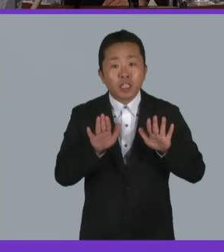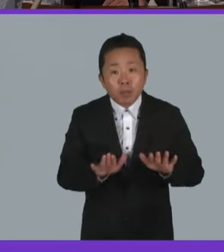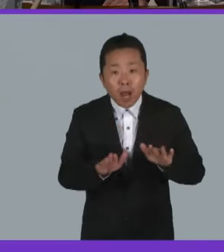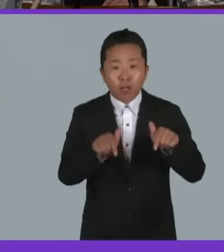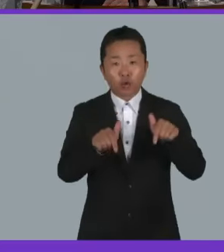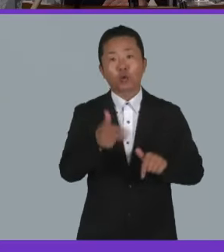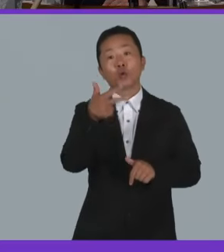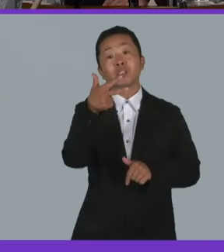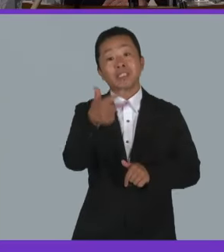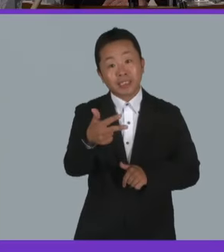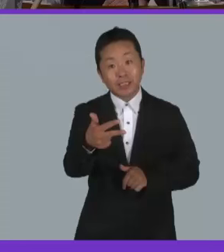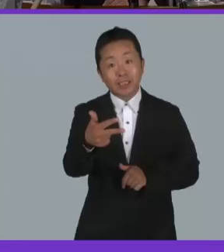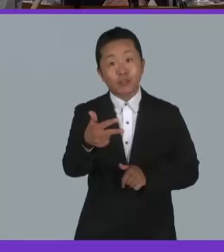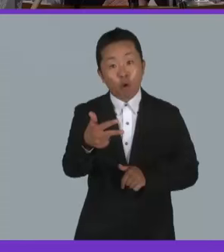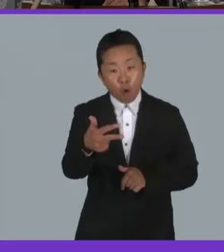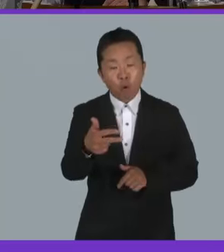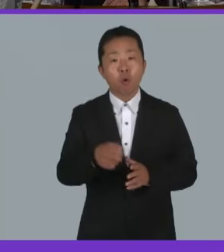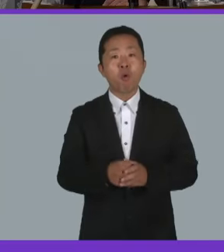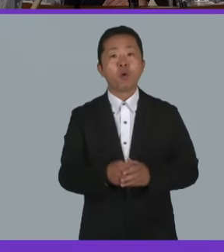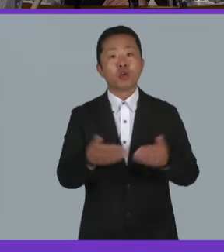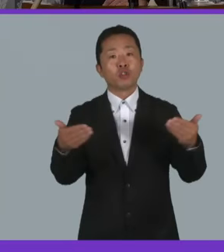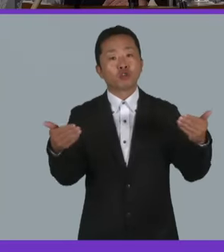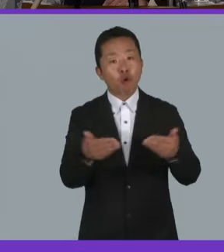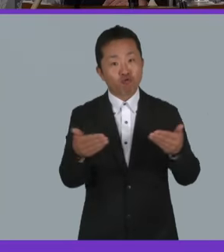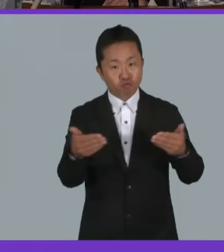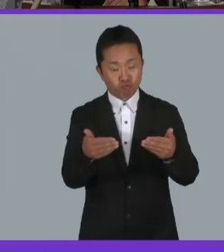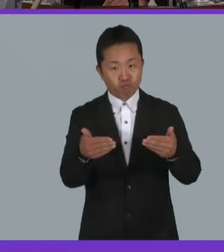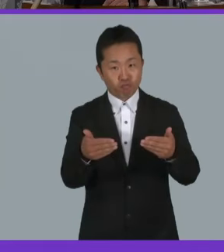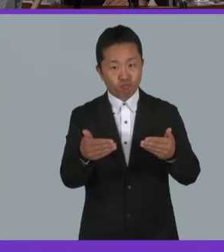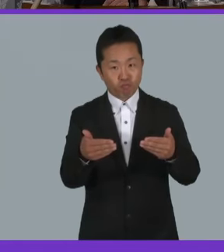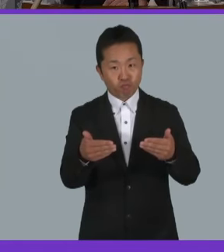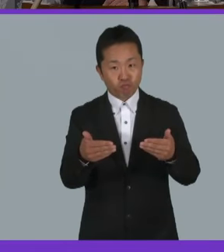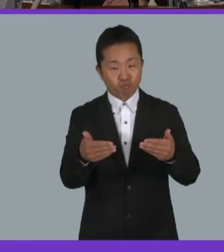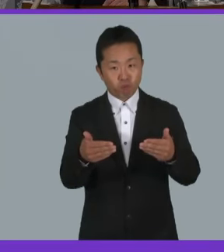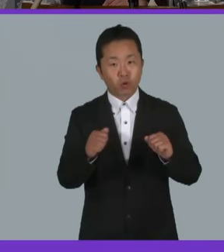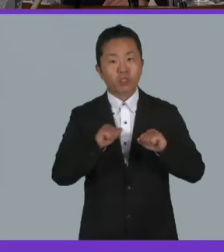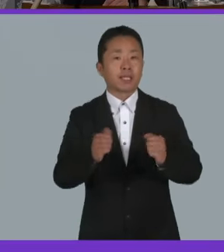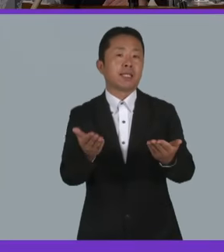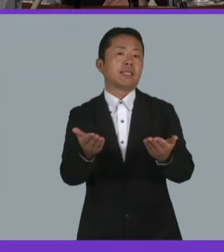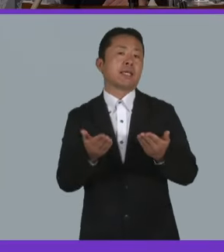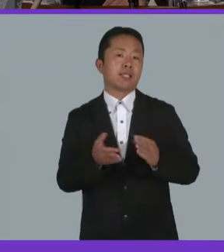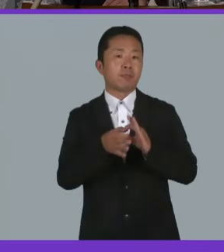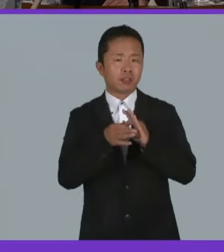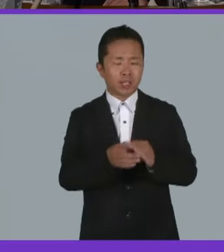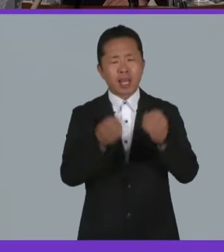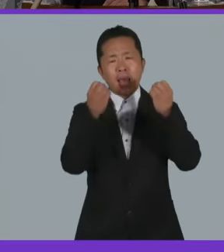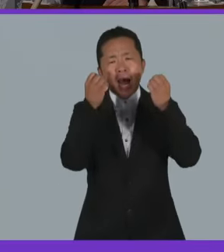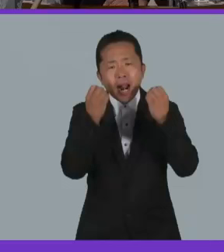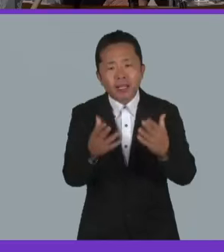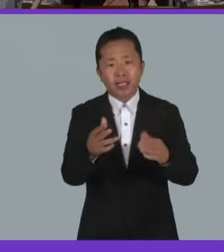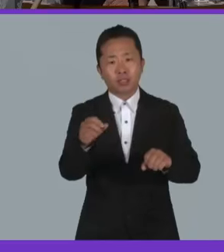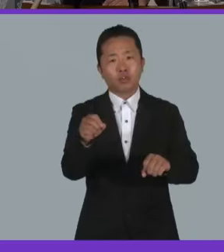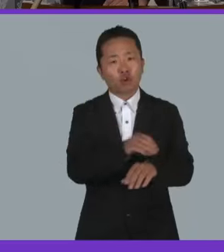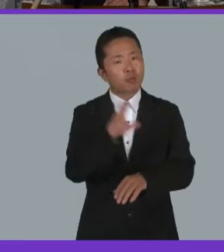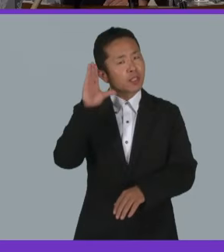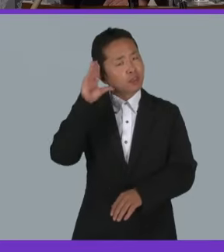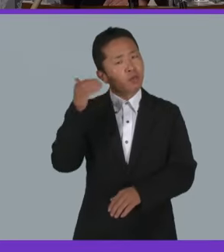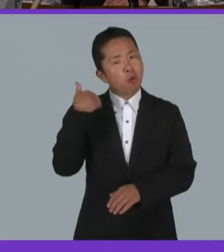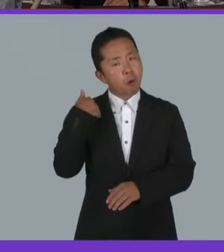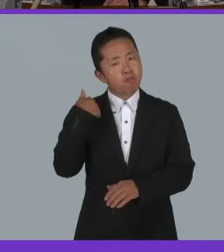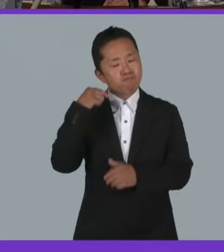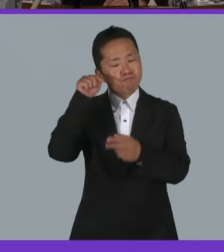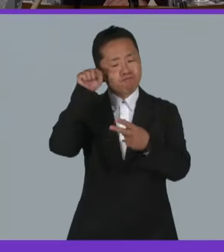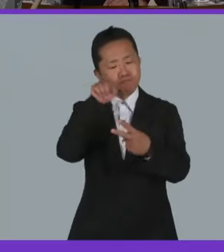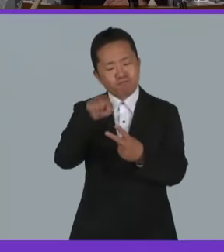の職をお務めいただいてますので、新たに特別顧問という発令はいたしませんけれ